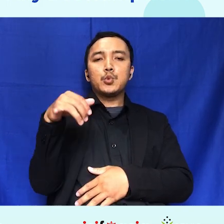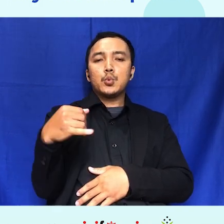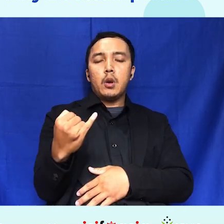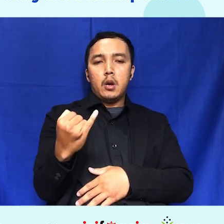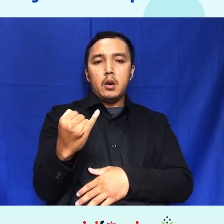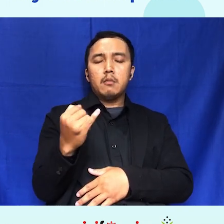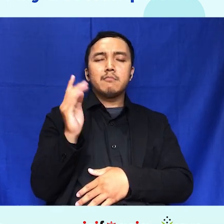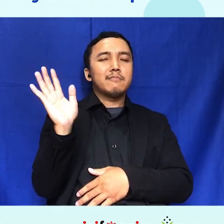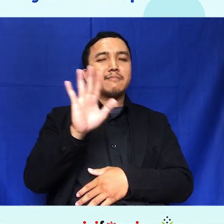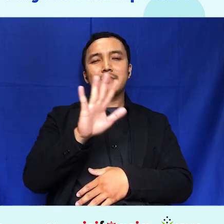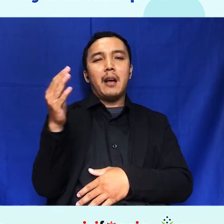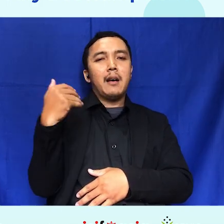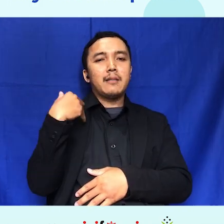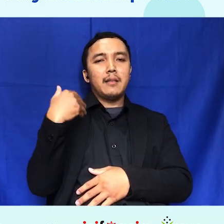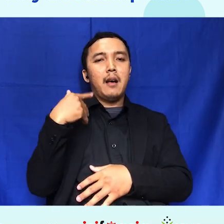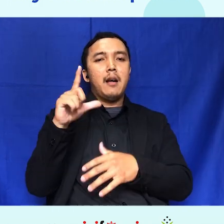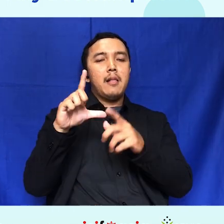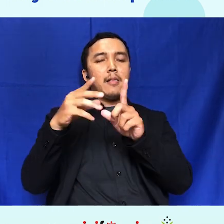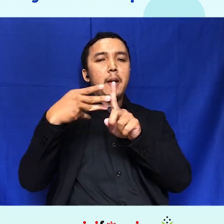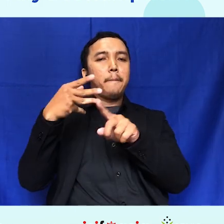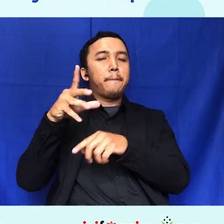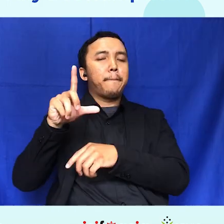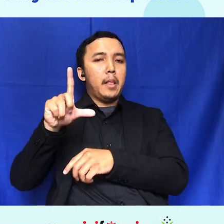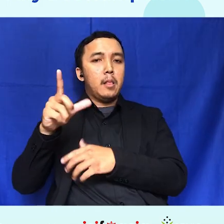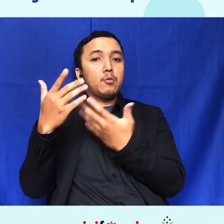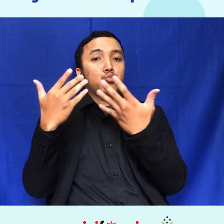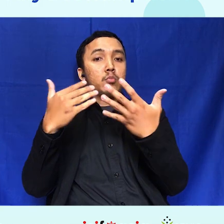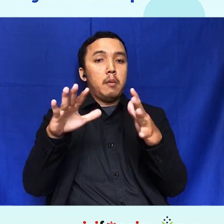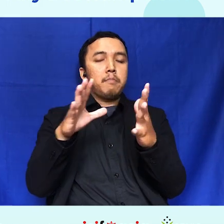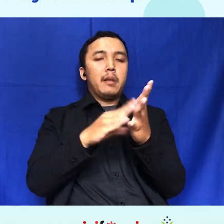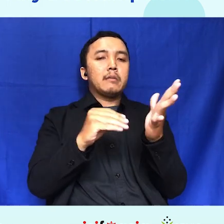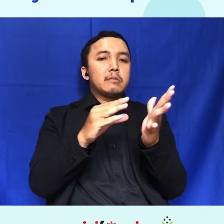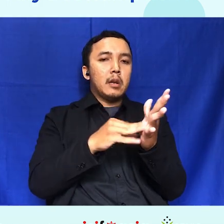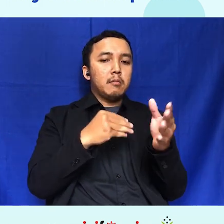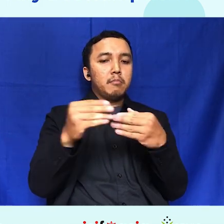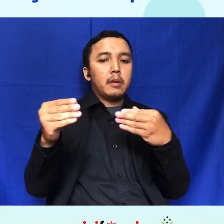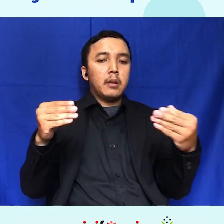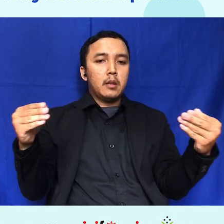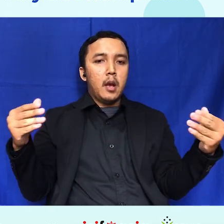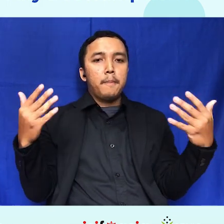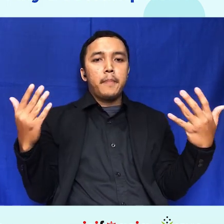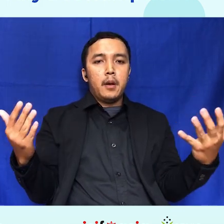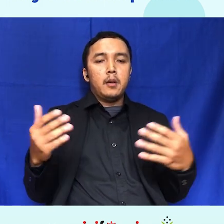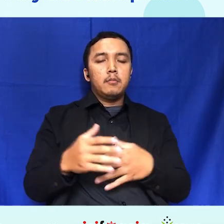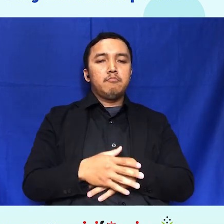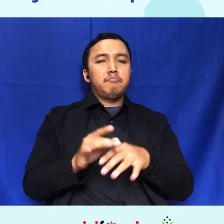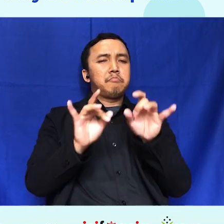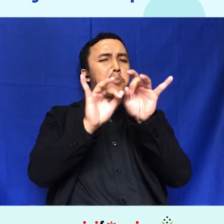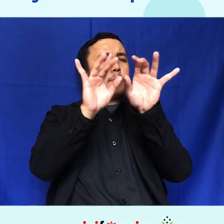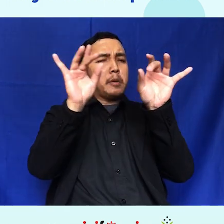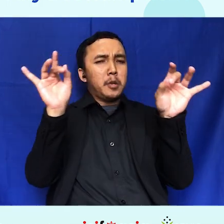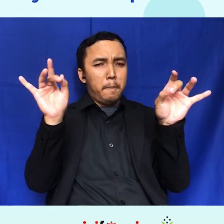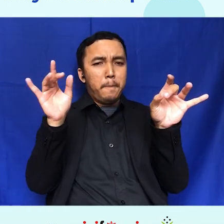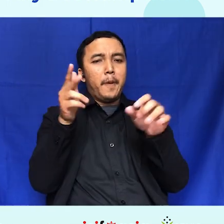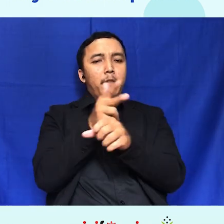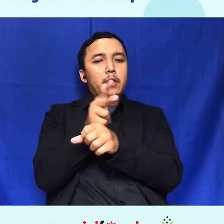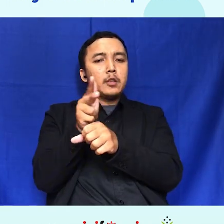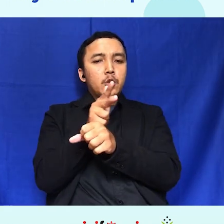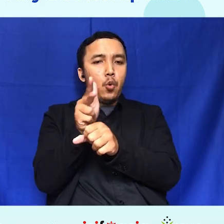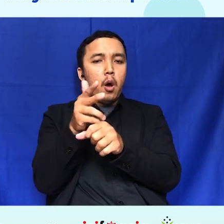Juga tidak ada label materi apa yang sudah dipelajari, jenis materi, video atau bahan